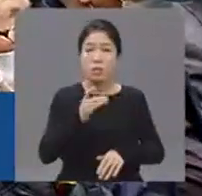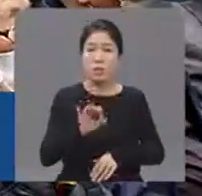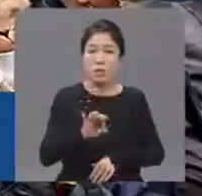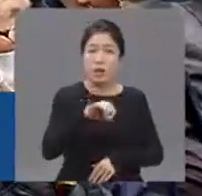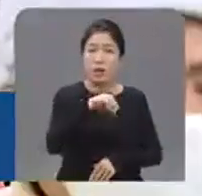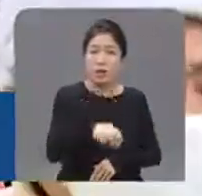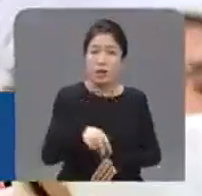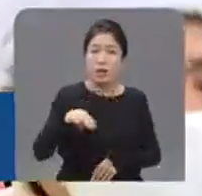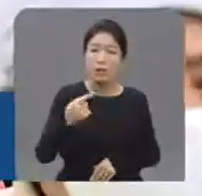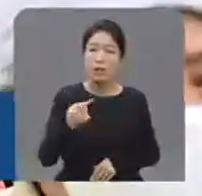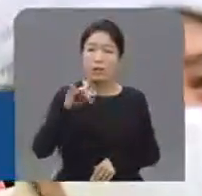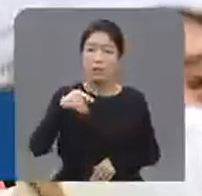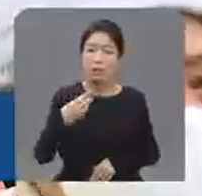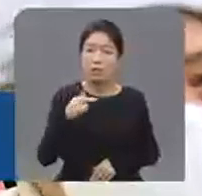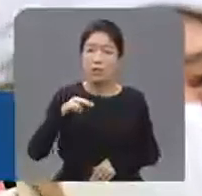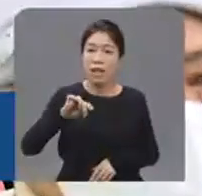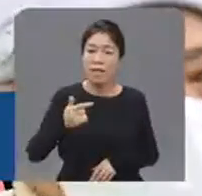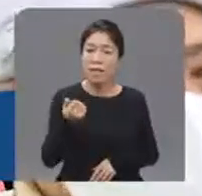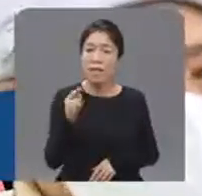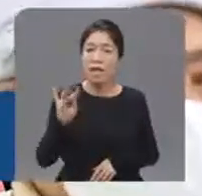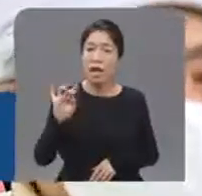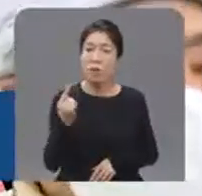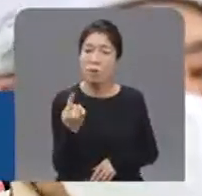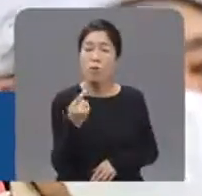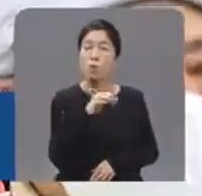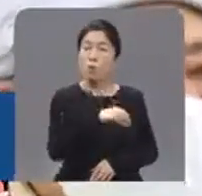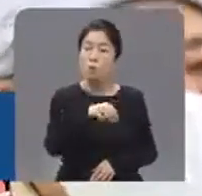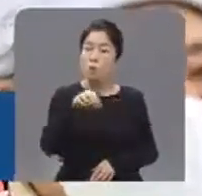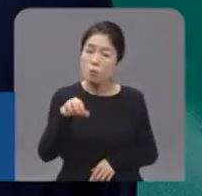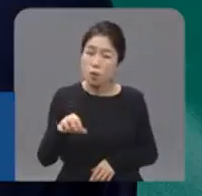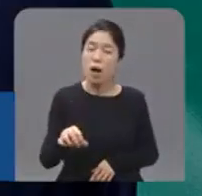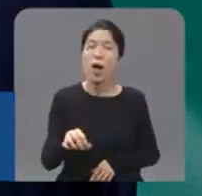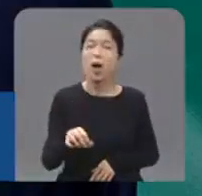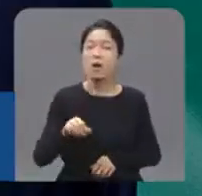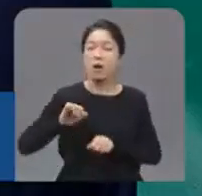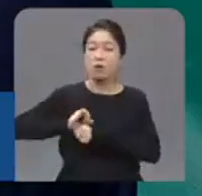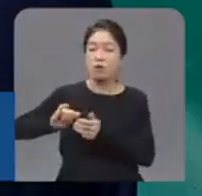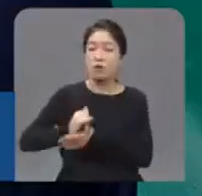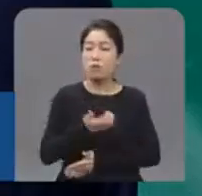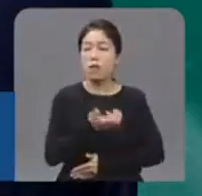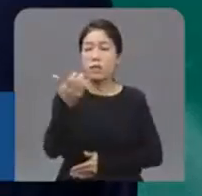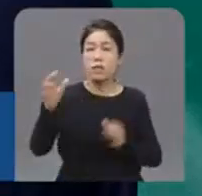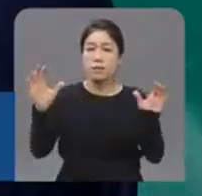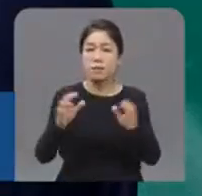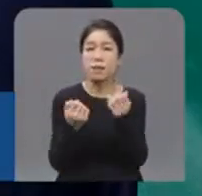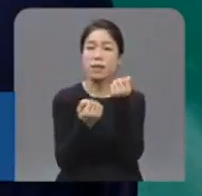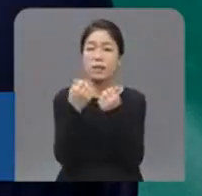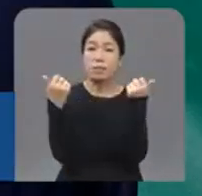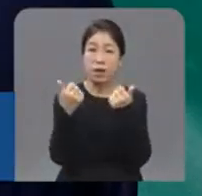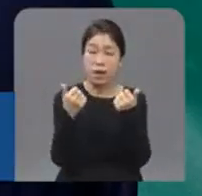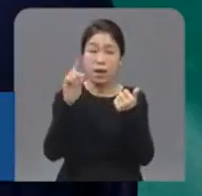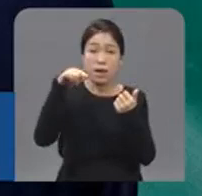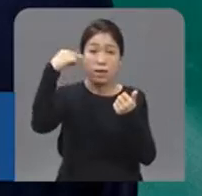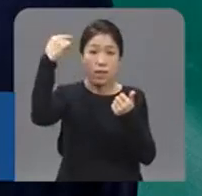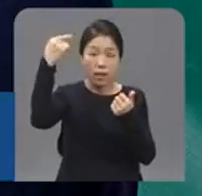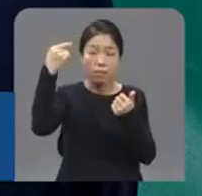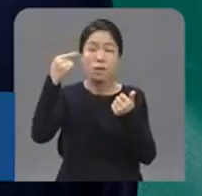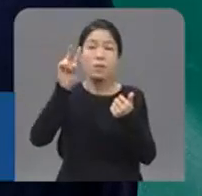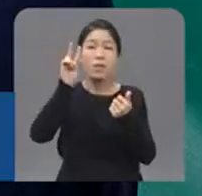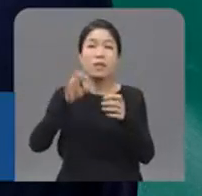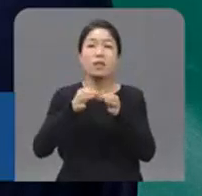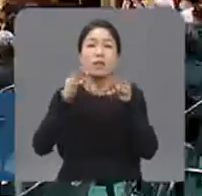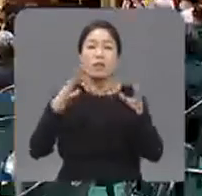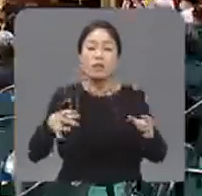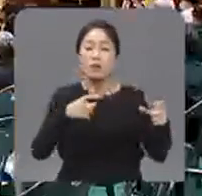비롯해 촛불과 나산, 해보와 월야면에서 군공항 이전 주민 설명회를 열고 다음 날부터 이틀 동안